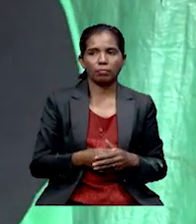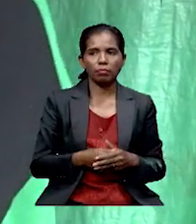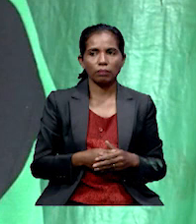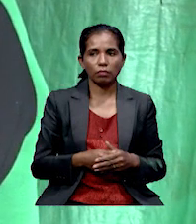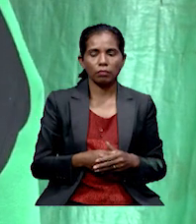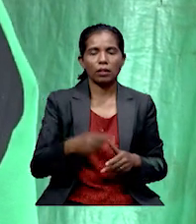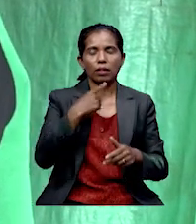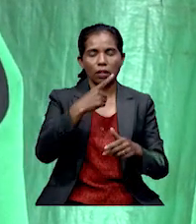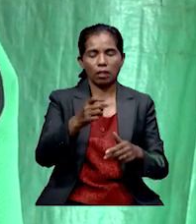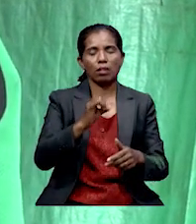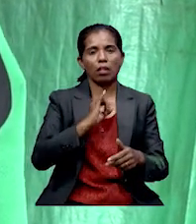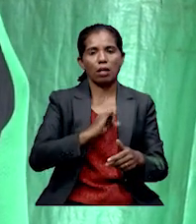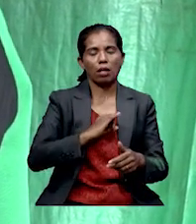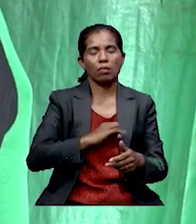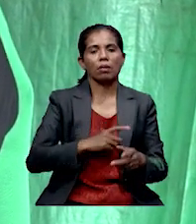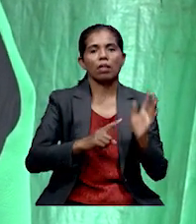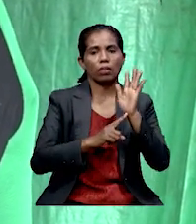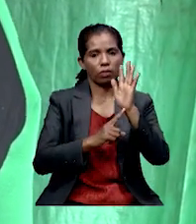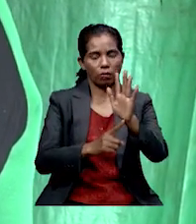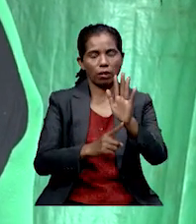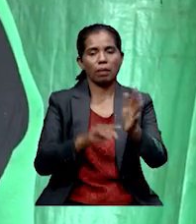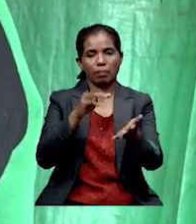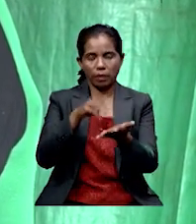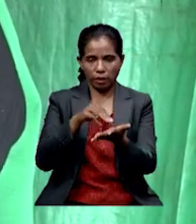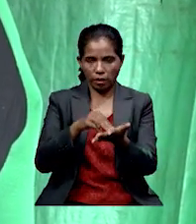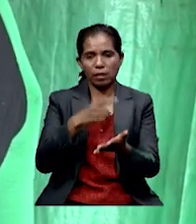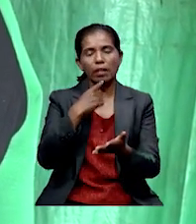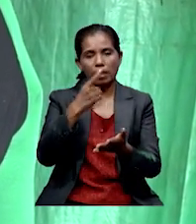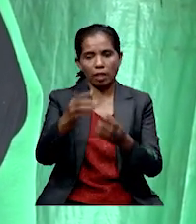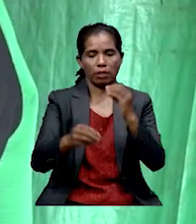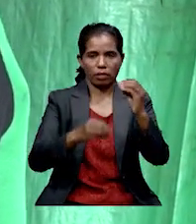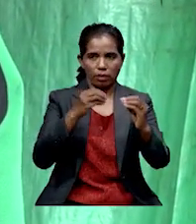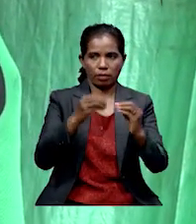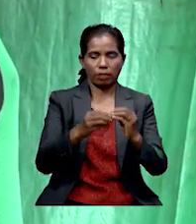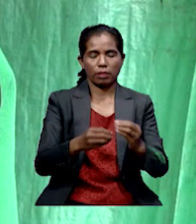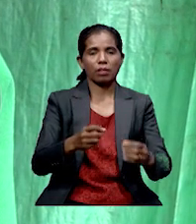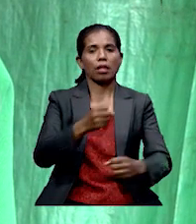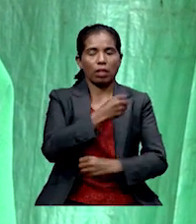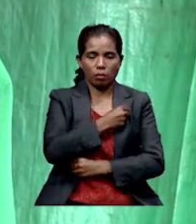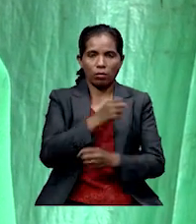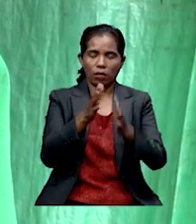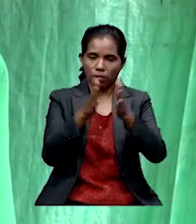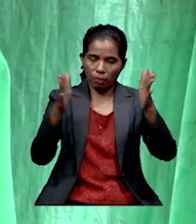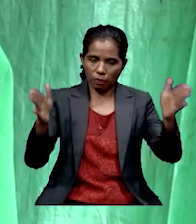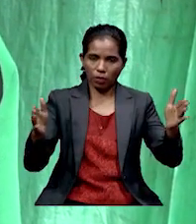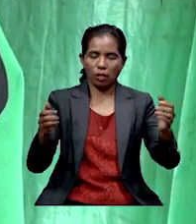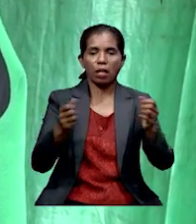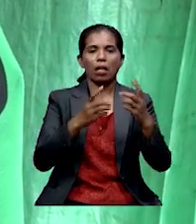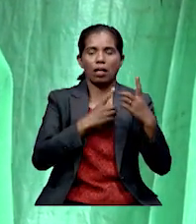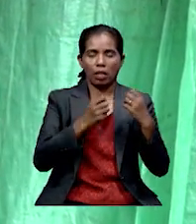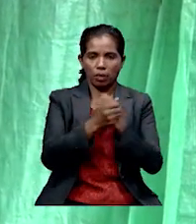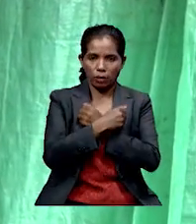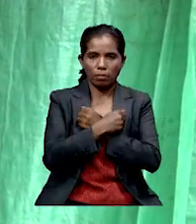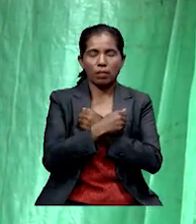Ruka hau hatu hela min sazing. Yang kata. Haku apo ho adomi hau niam bayi